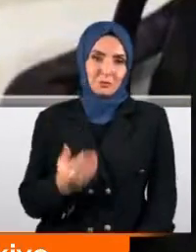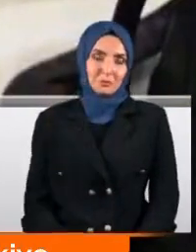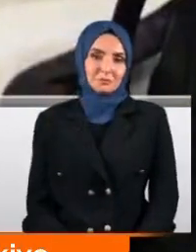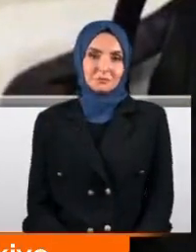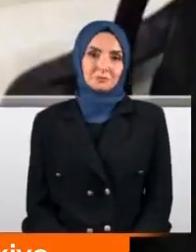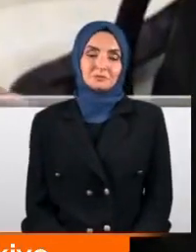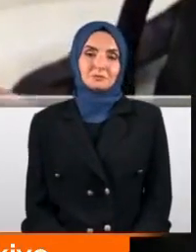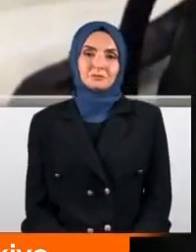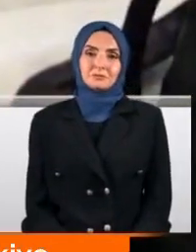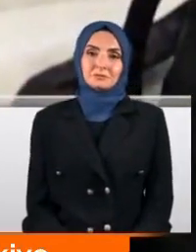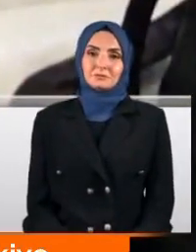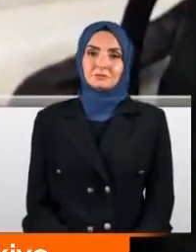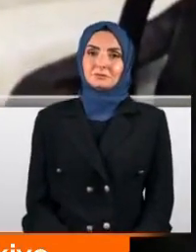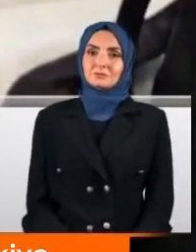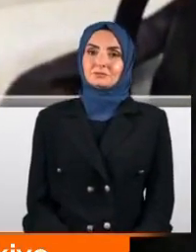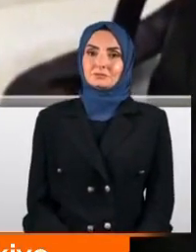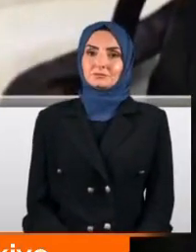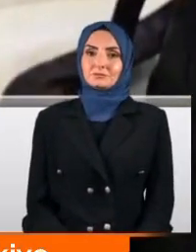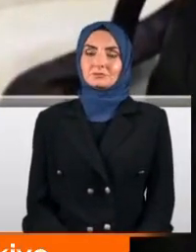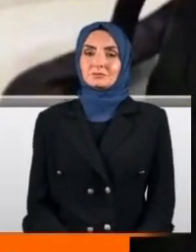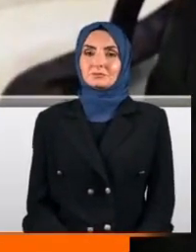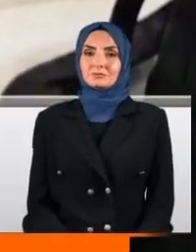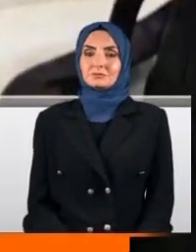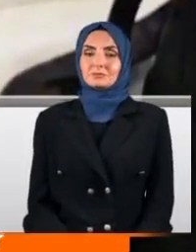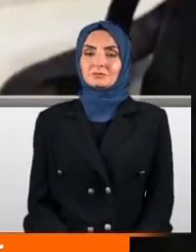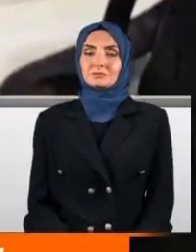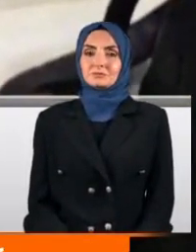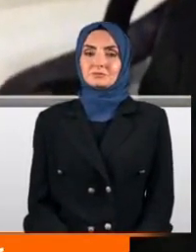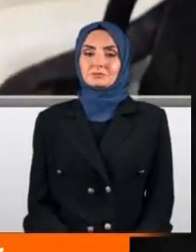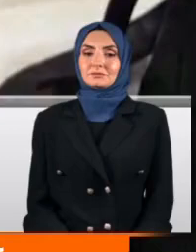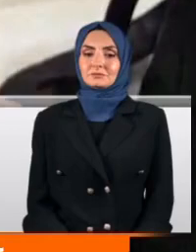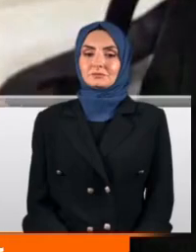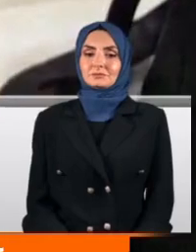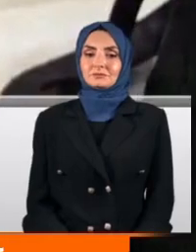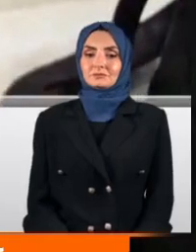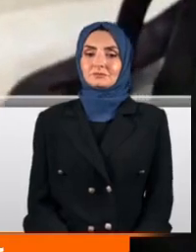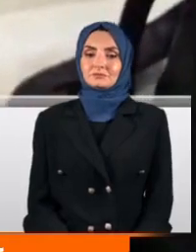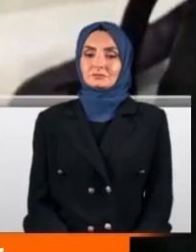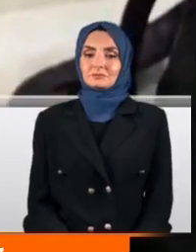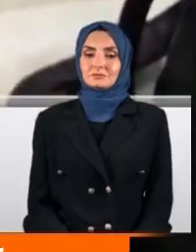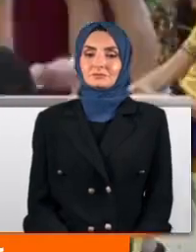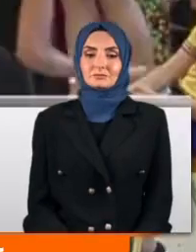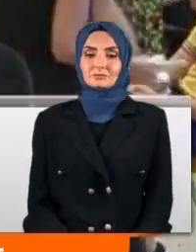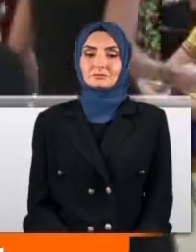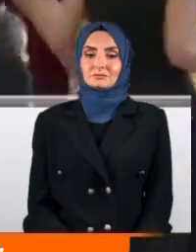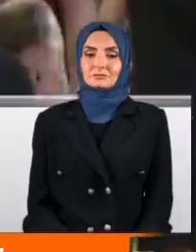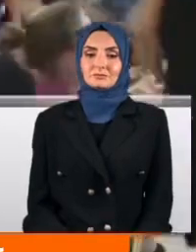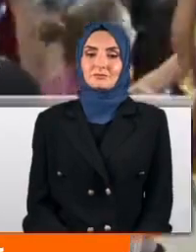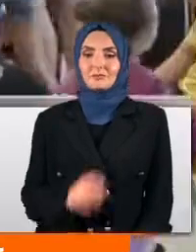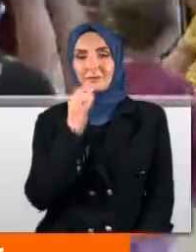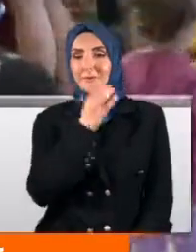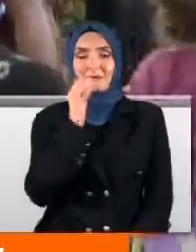Then when we landed here last night, all the hotels were evacuated. Why didn't they say wildfires? You can't come over. Benzer